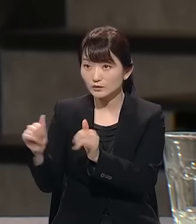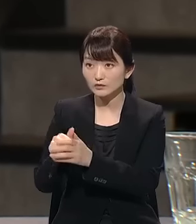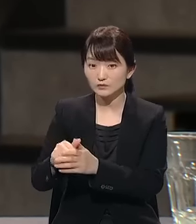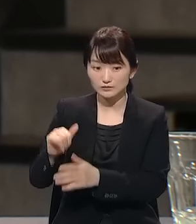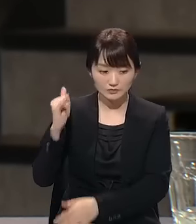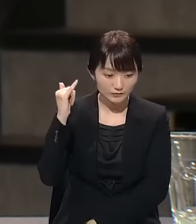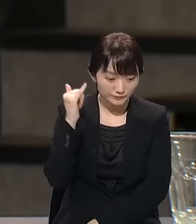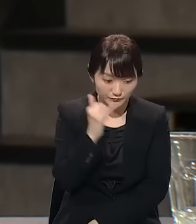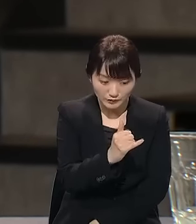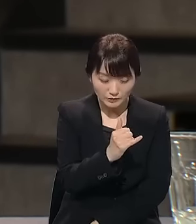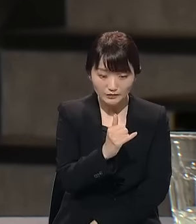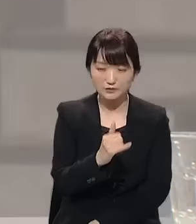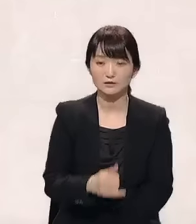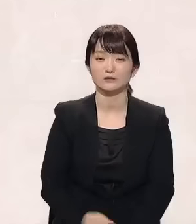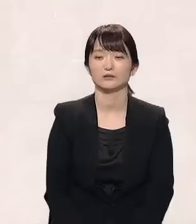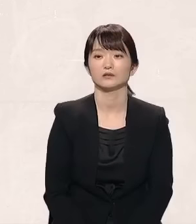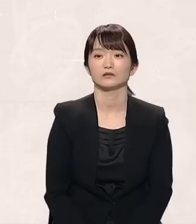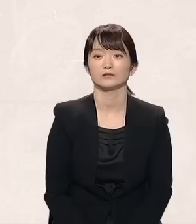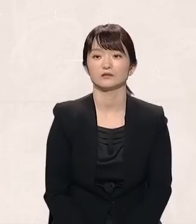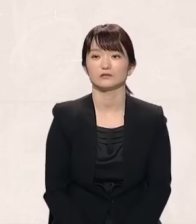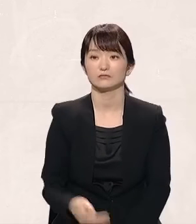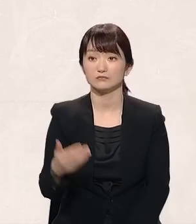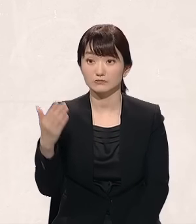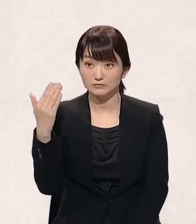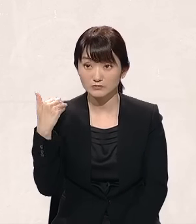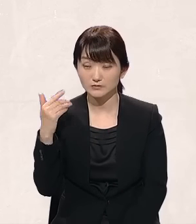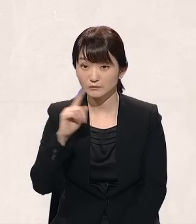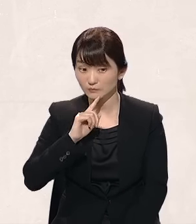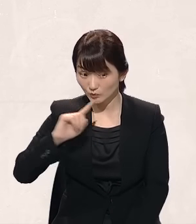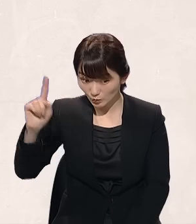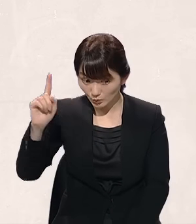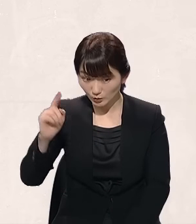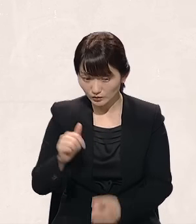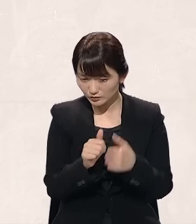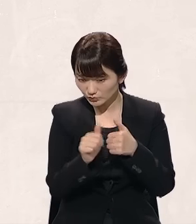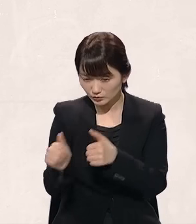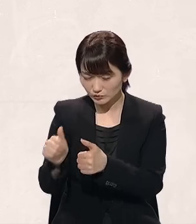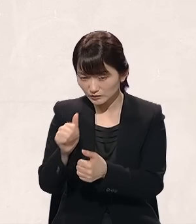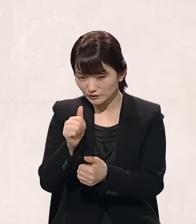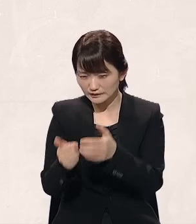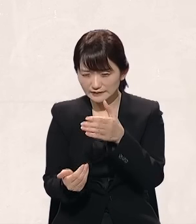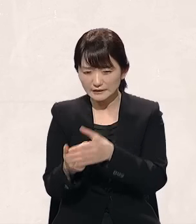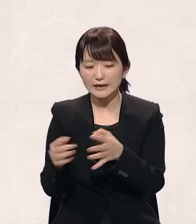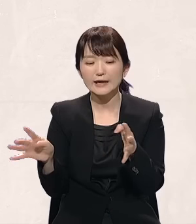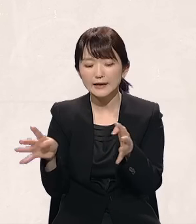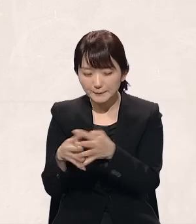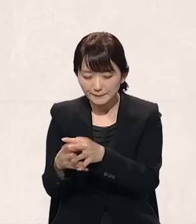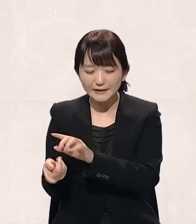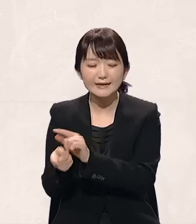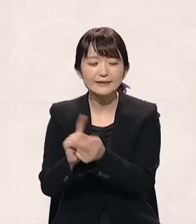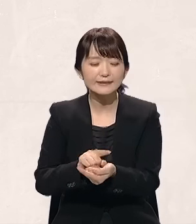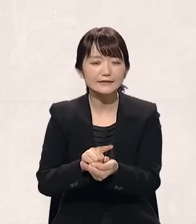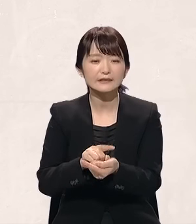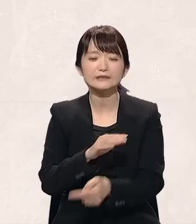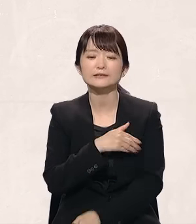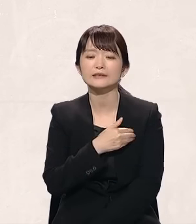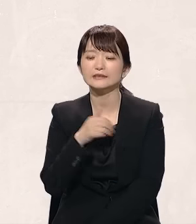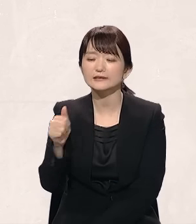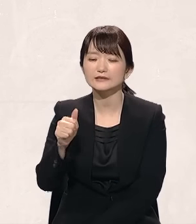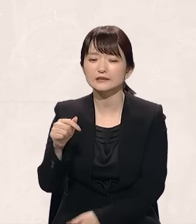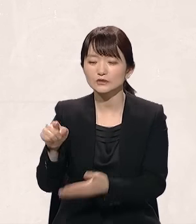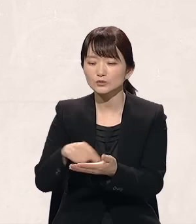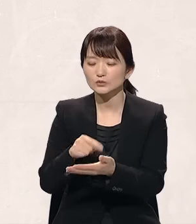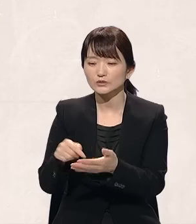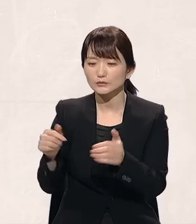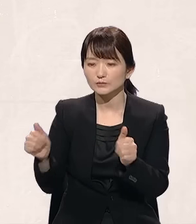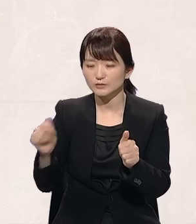연락이 와 가지고 그 지난번에 내가 고소했던 그 스토킹 사건 합의해 주겠다 대신에이 상관남 손해 배상 청구 좀